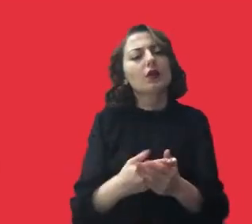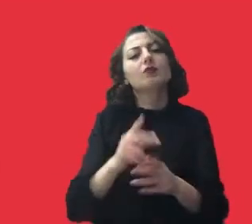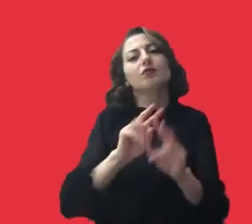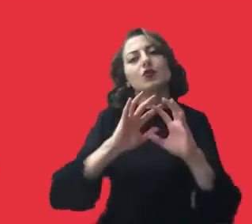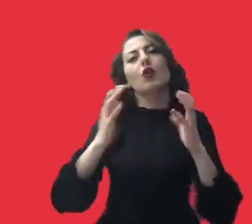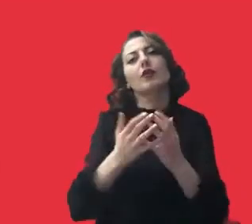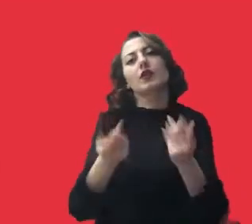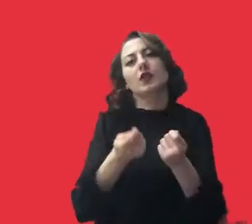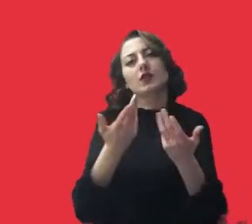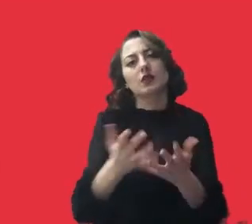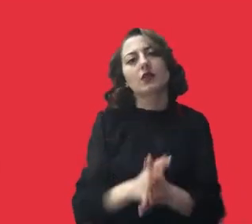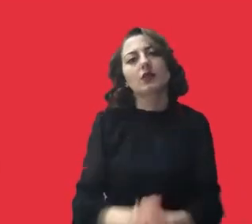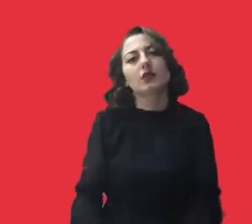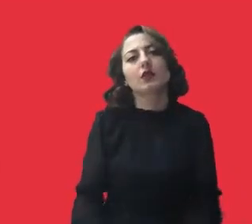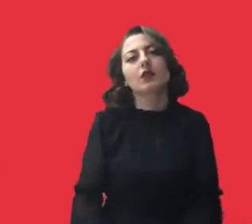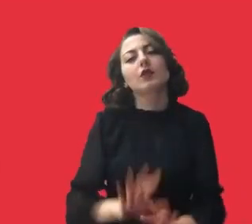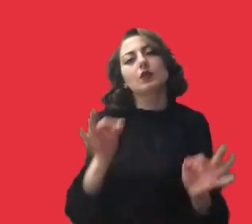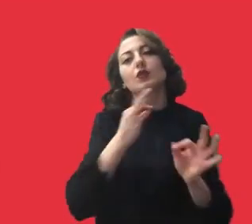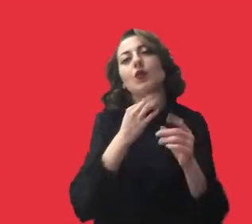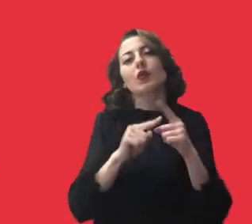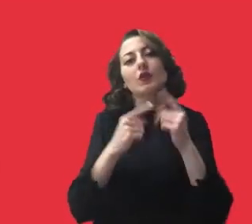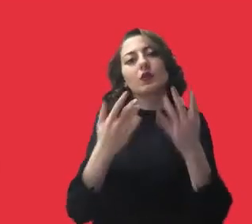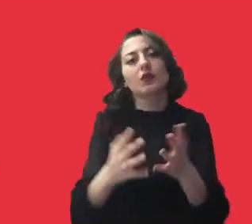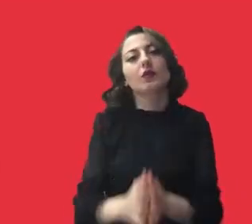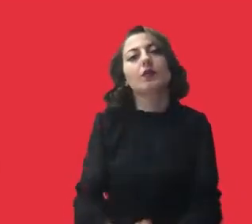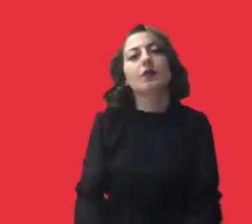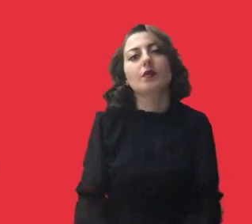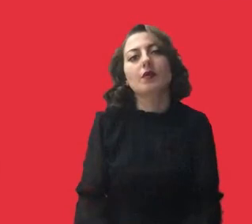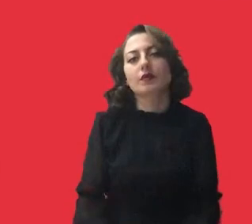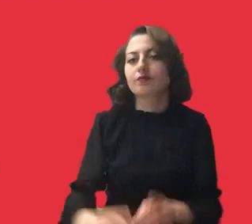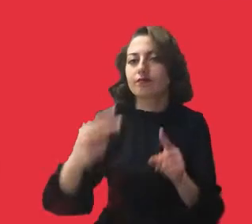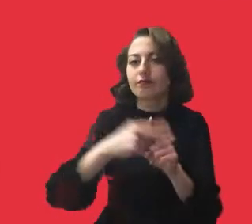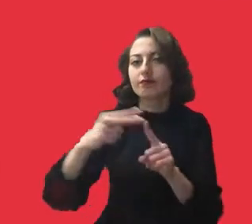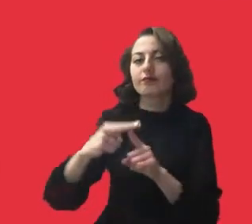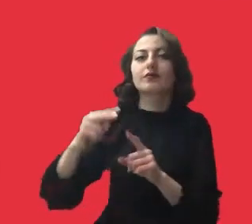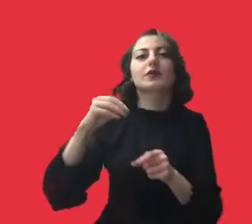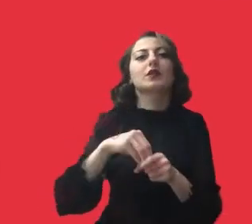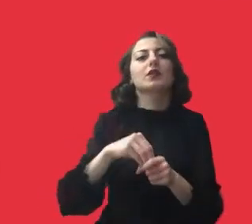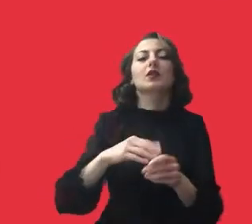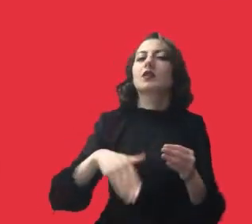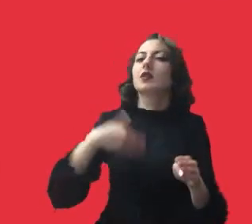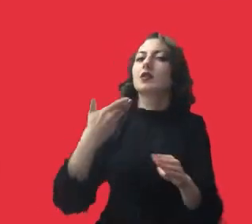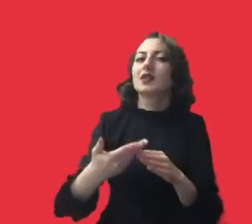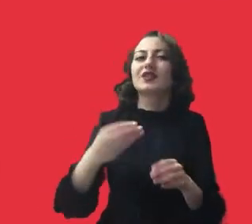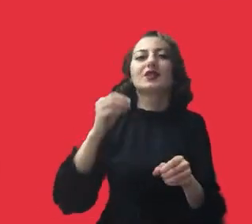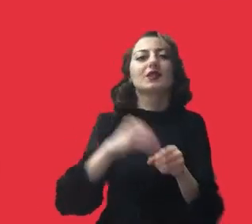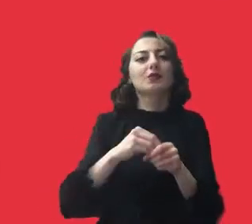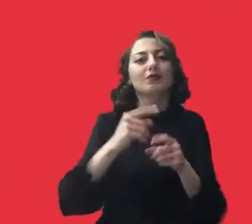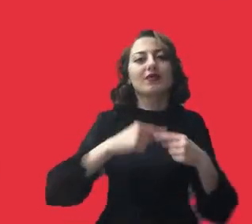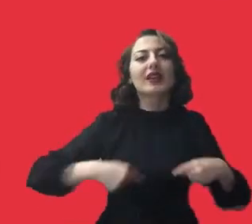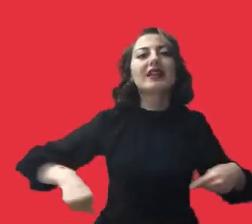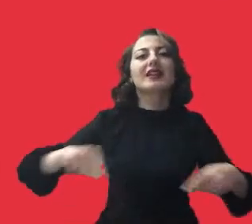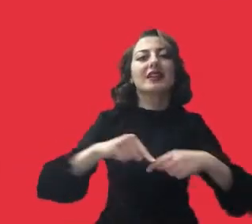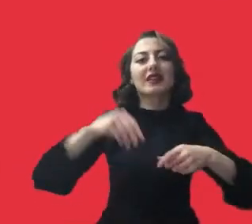on a geography that we Çok will teşekkür ediyorum coexist. Doğu, Thank you very katıldığın much, için. Doğu. Aynı Thank you zamanda for your GIZ'e tabii bizim participation. And I would like to buradaki thank GIZ,